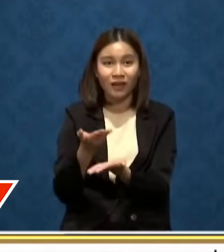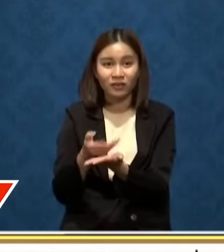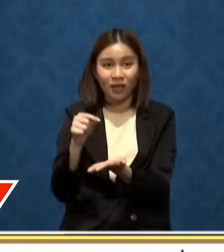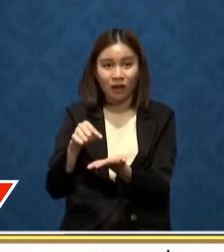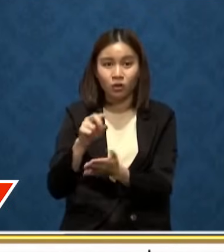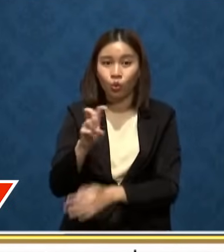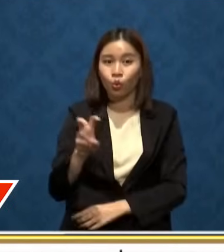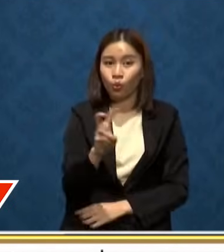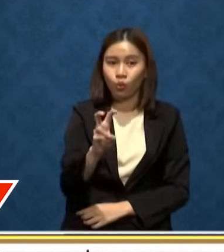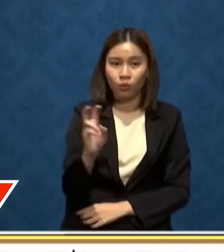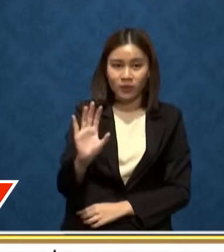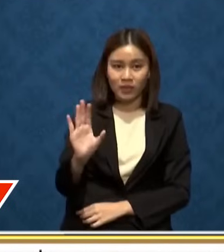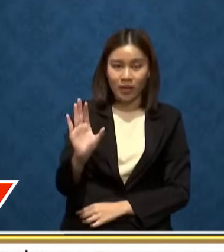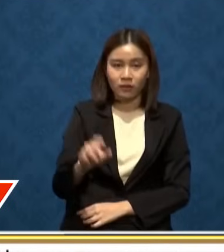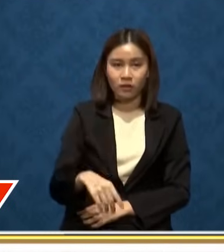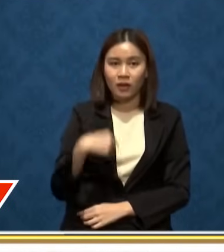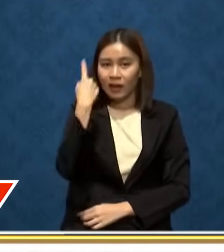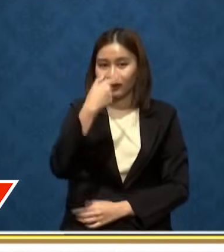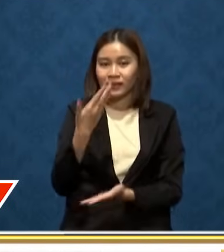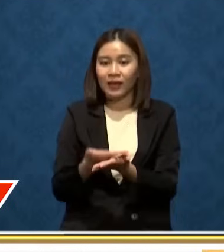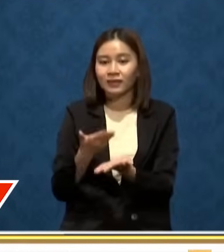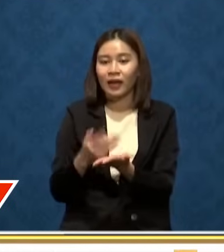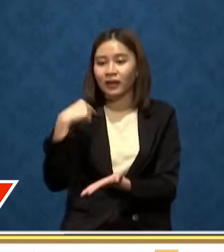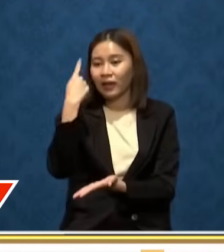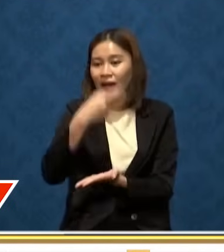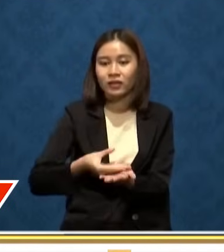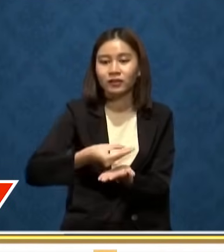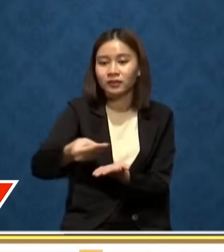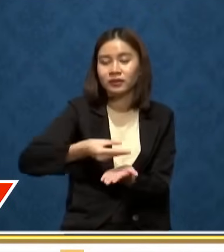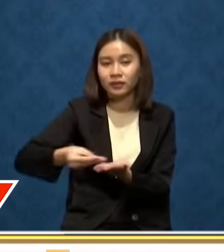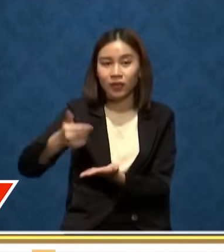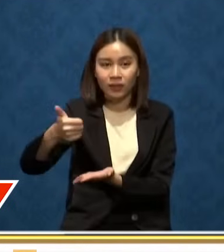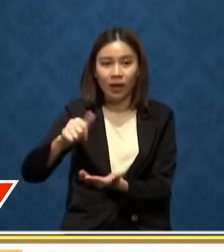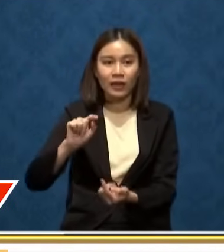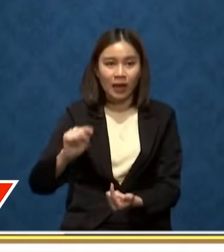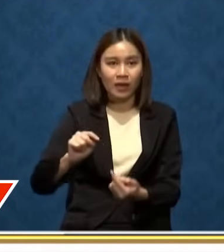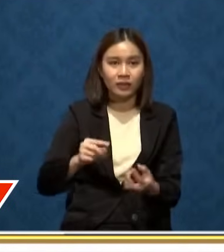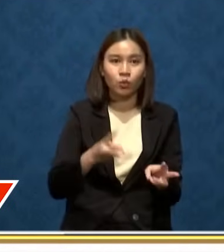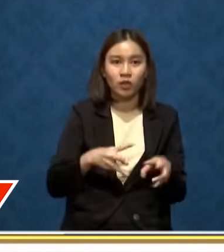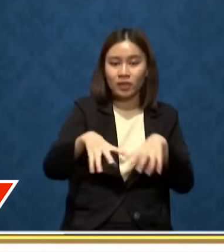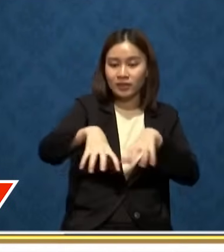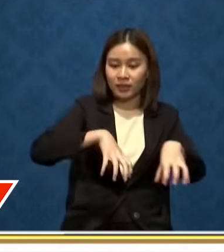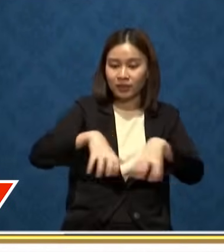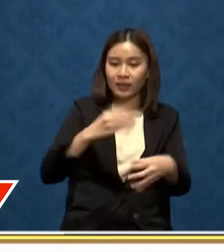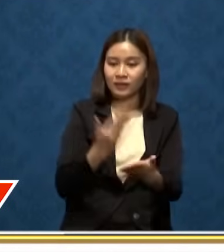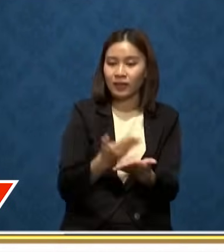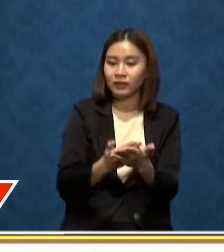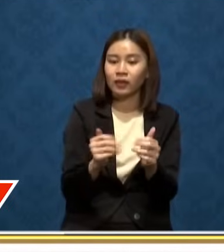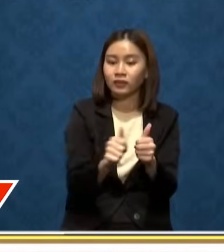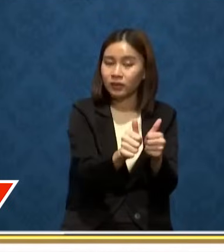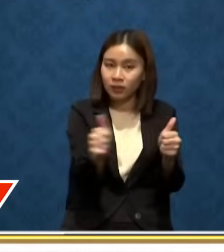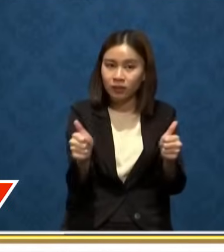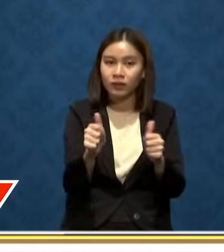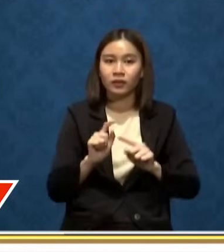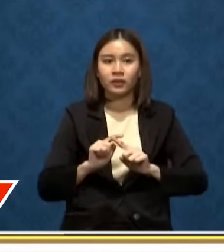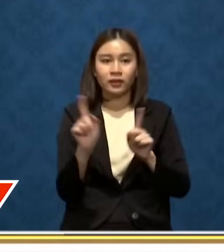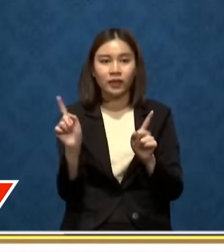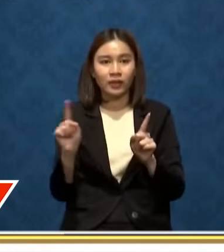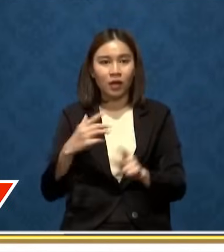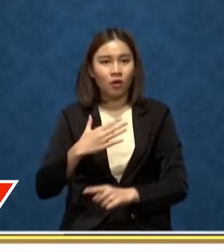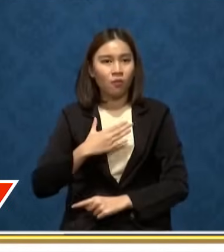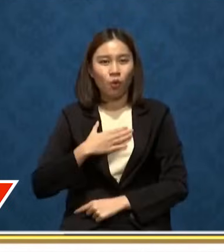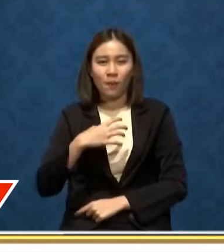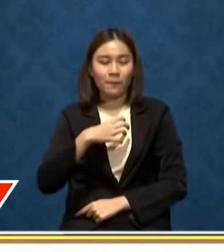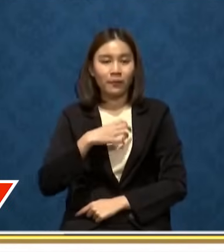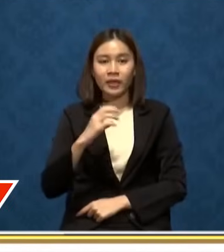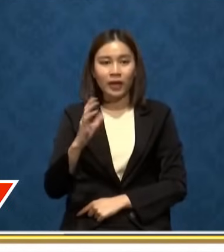ไม่ใช่งูใครก็ใช้ได้นี่เป็นช่องทางในการบริหารเงินที่ดีที่สุดแต่ผมไม่อย